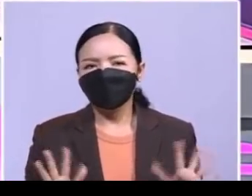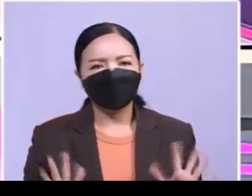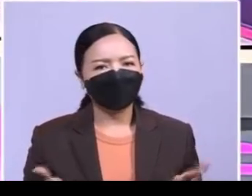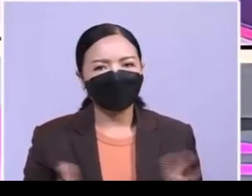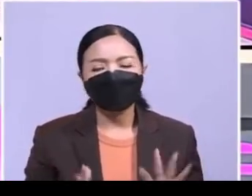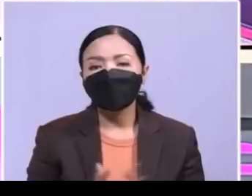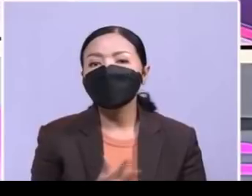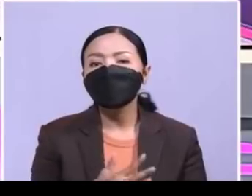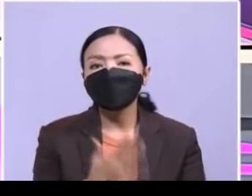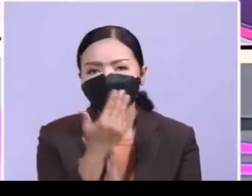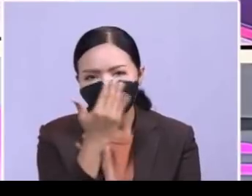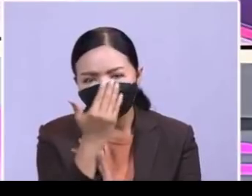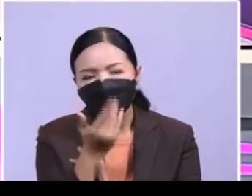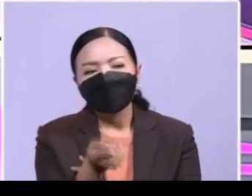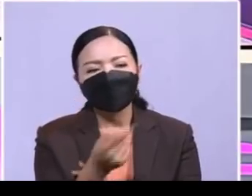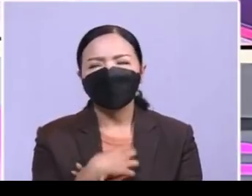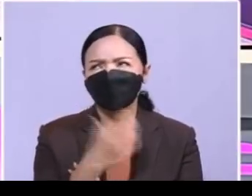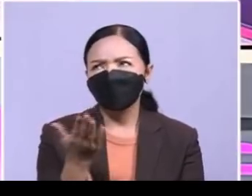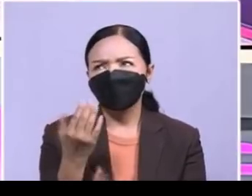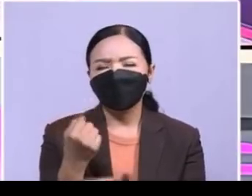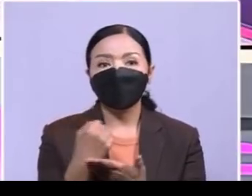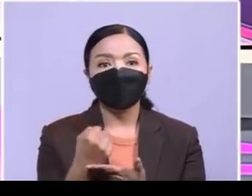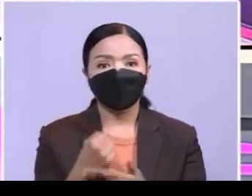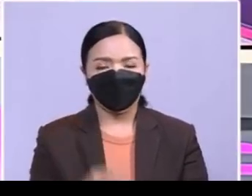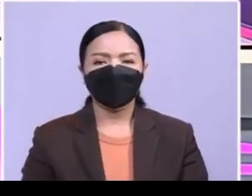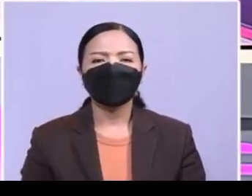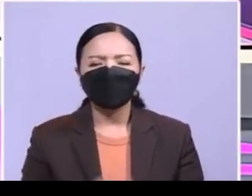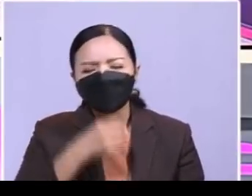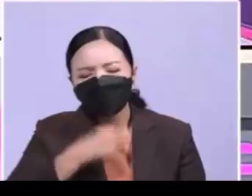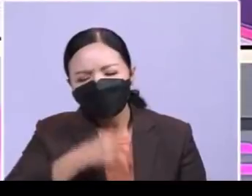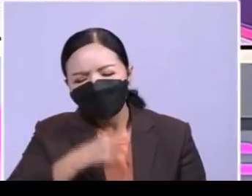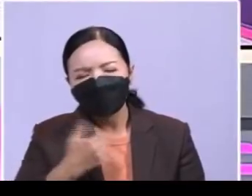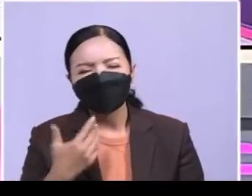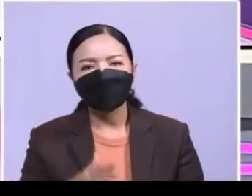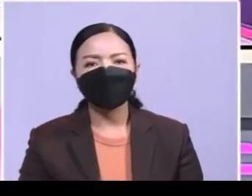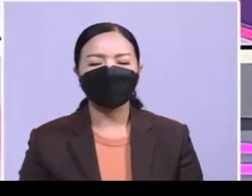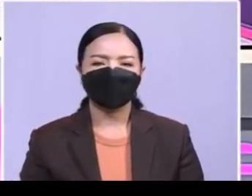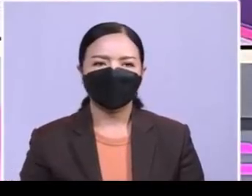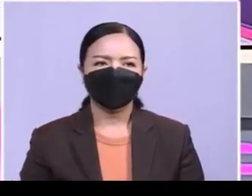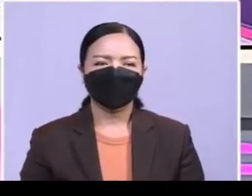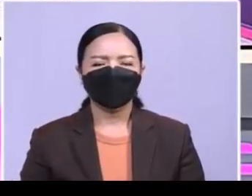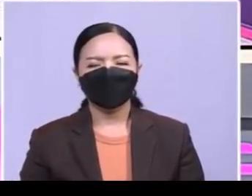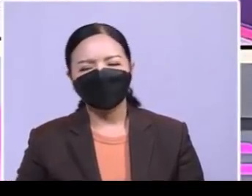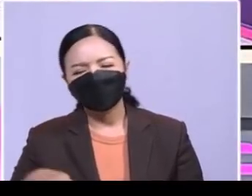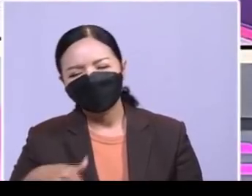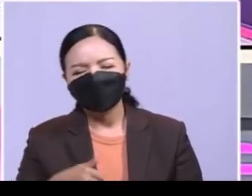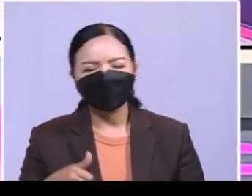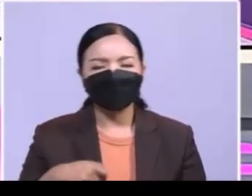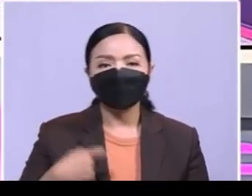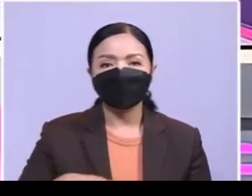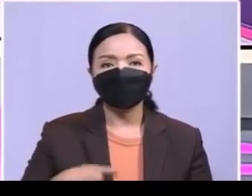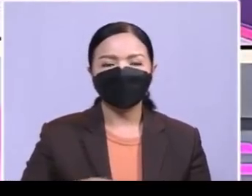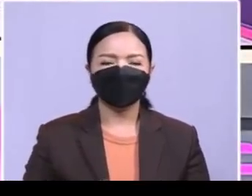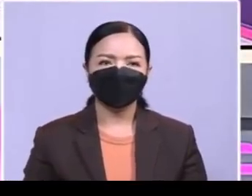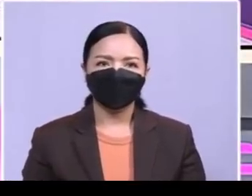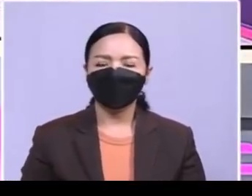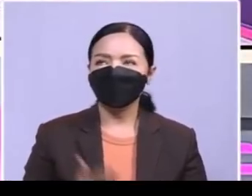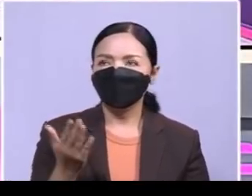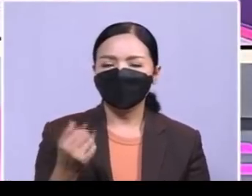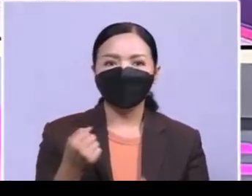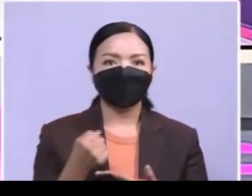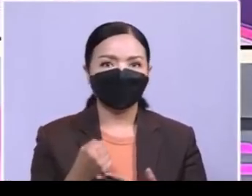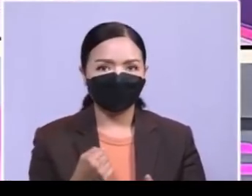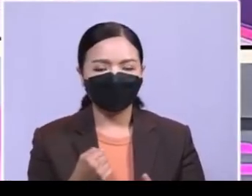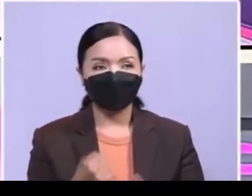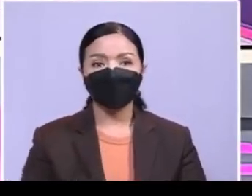ราะว่ามีบางคนเนี่ยต้องการขอความช่วยเหลือเนื่องจากอายุเยอะแล้วเคลื่อนไหวไม่ค่อยจะได้ก็เลยพยายามขอความช่วยเหลือ